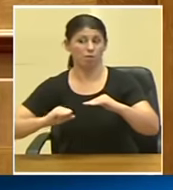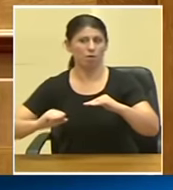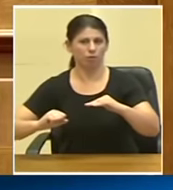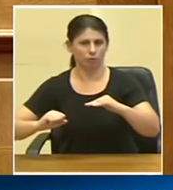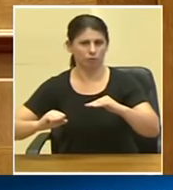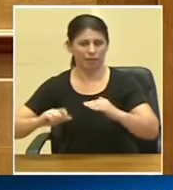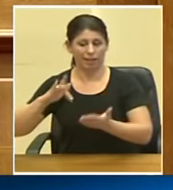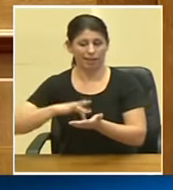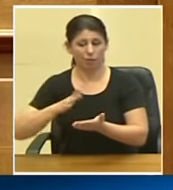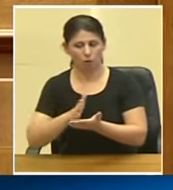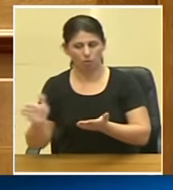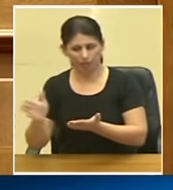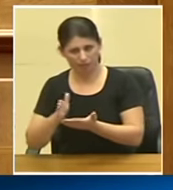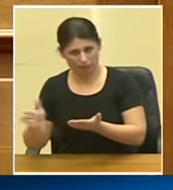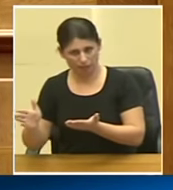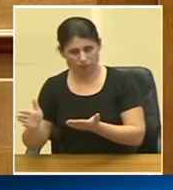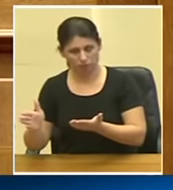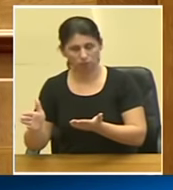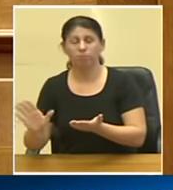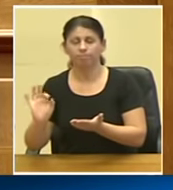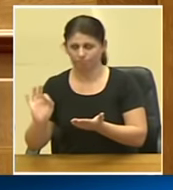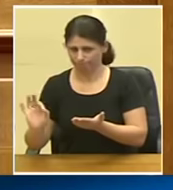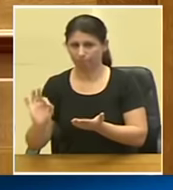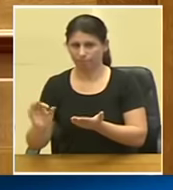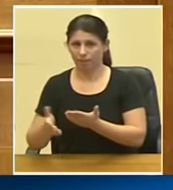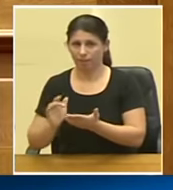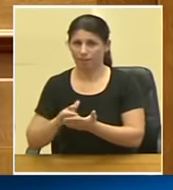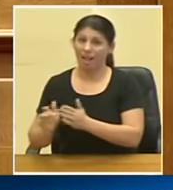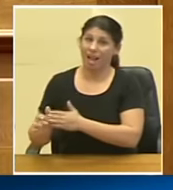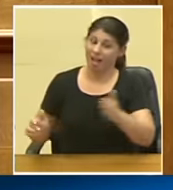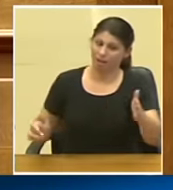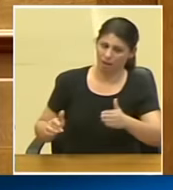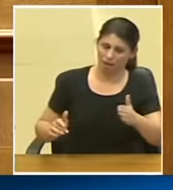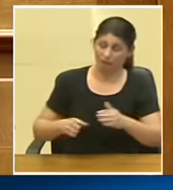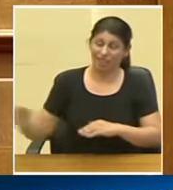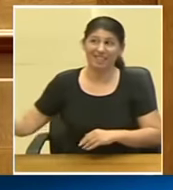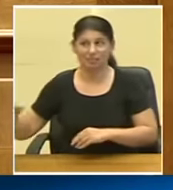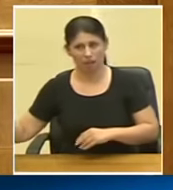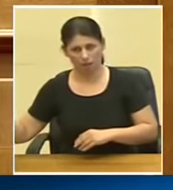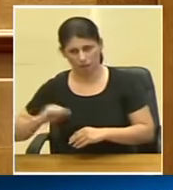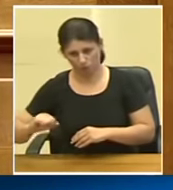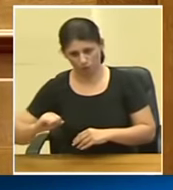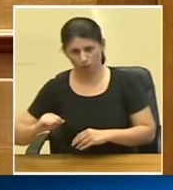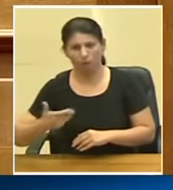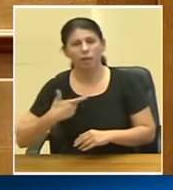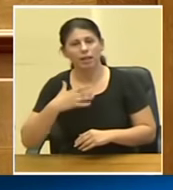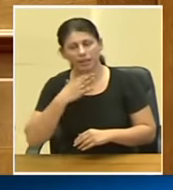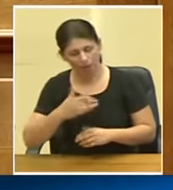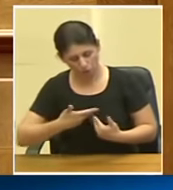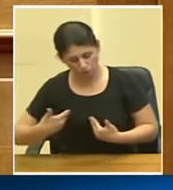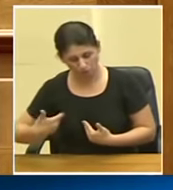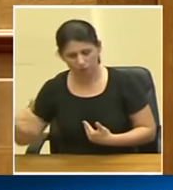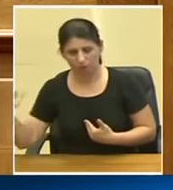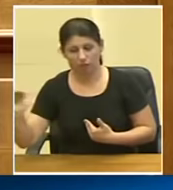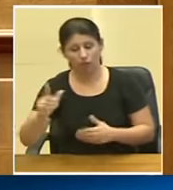την κεντροδεξιά, πόσο μάλλον την άκρα δεξιά. Και γι' αυτό εμείς καλούμε και